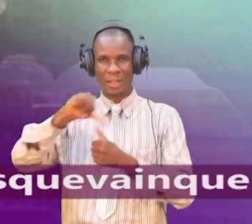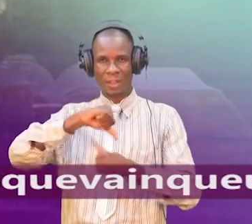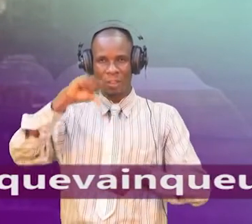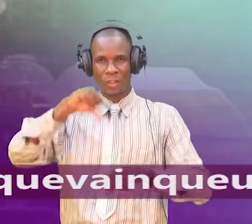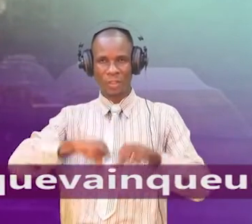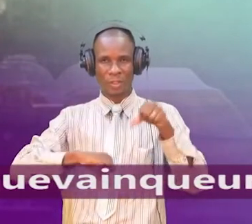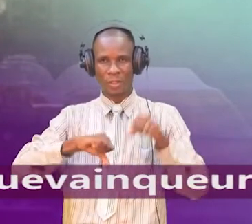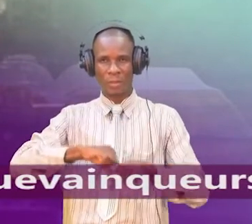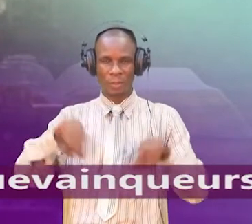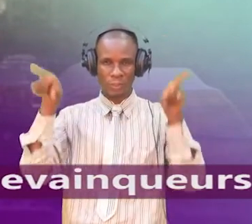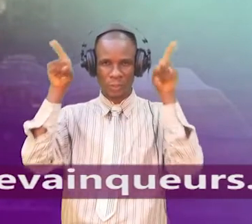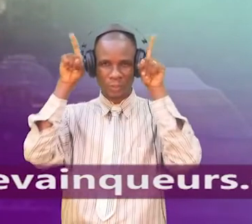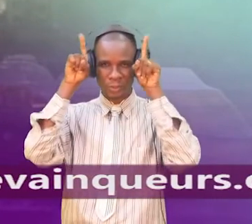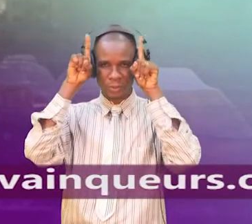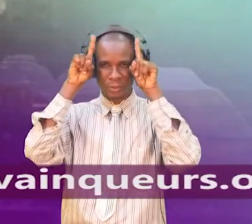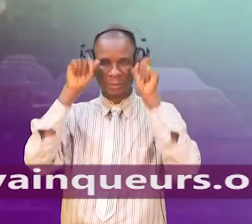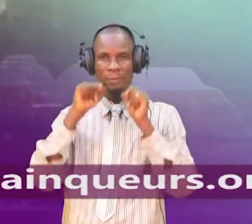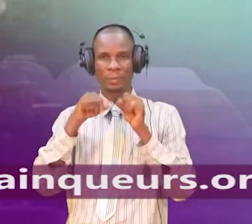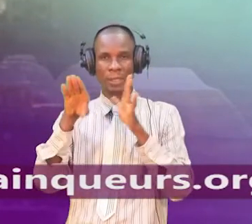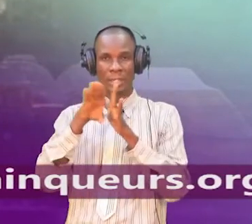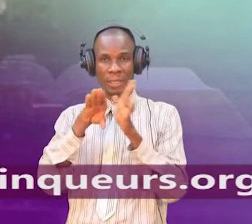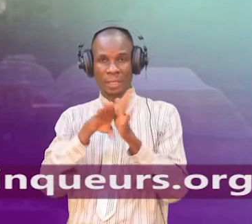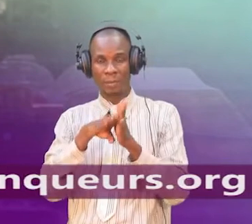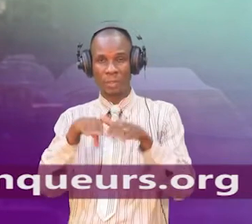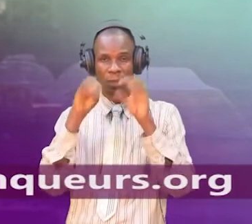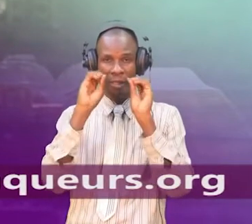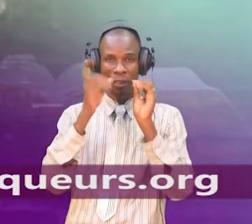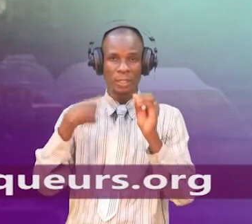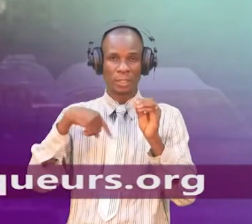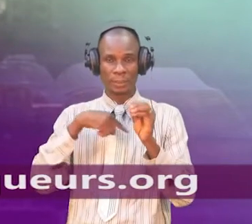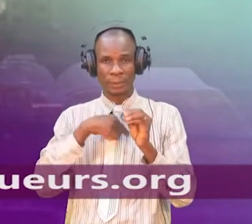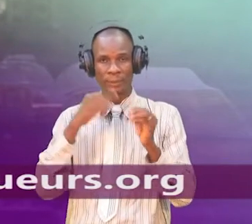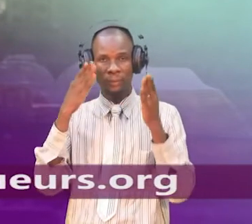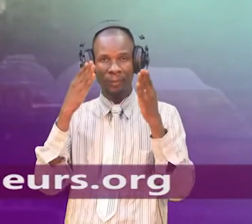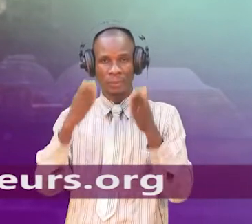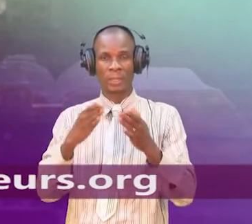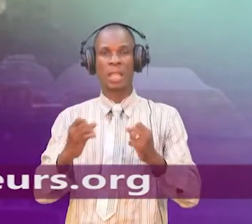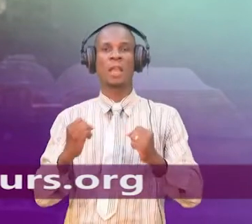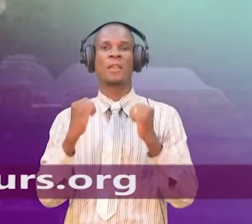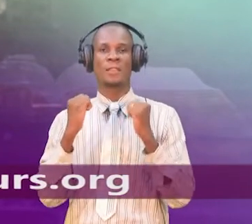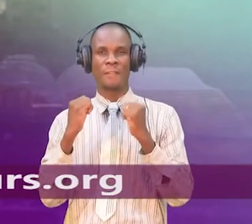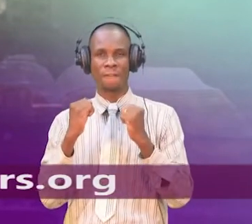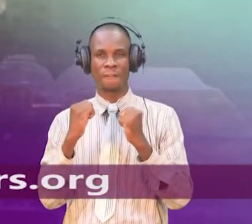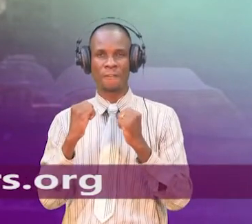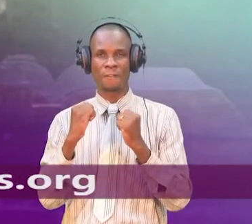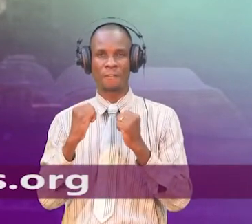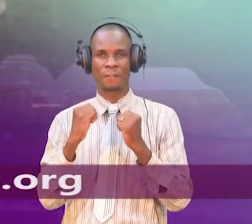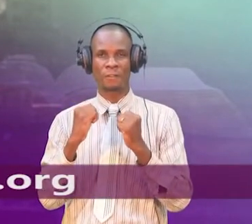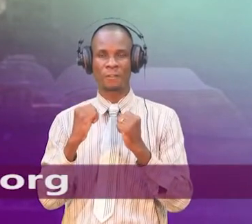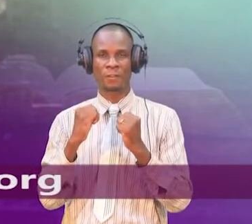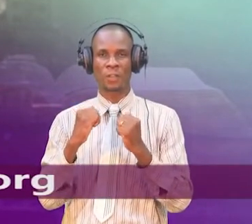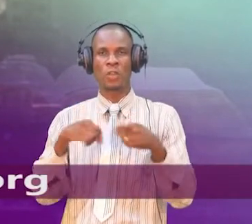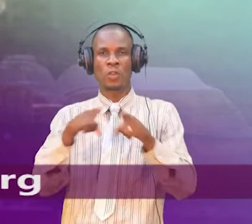Ya solo penza tozali mokumba ya lisumu esili biso kopona kosala mabe na miso na Nzambe. Kasi lisumu ya bato